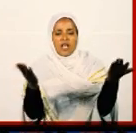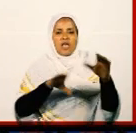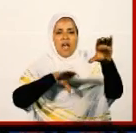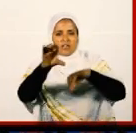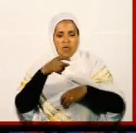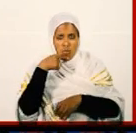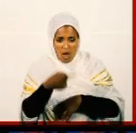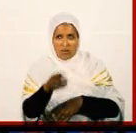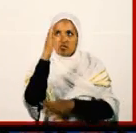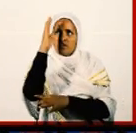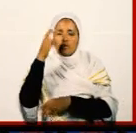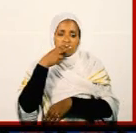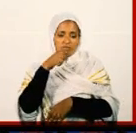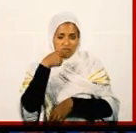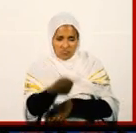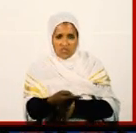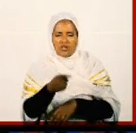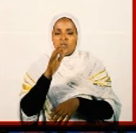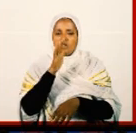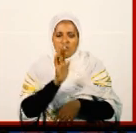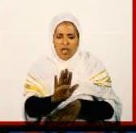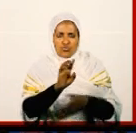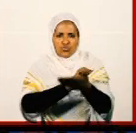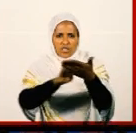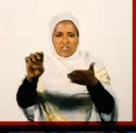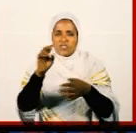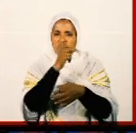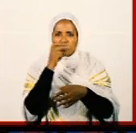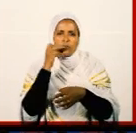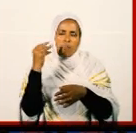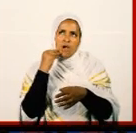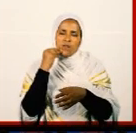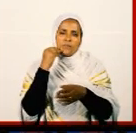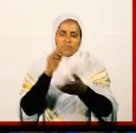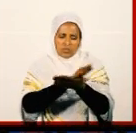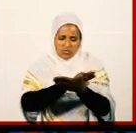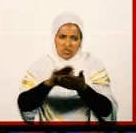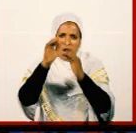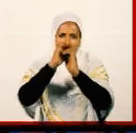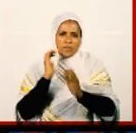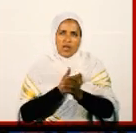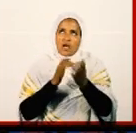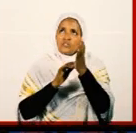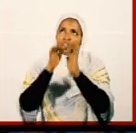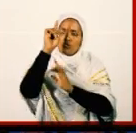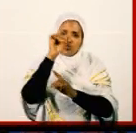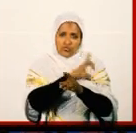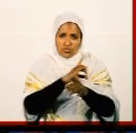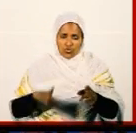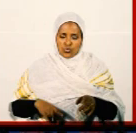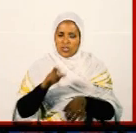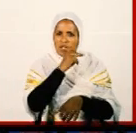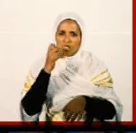ለእናቱ ለቅድስተ ቅዱሳን ለንጽሕተ ንጹሐን አምላካችን መድኃኒታችን ኢየሱስ ክርስቶስ ለድንግል ማርያም በገባላት